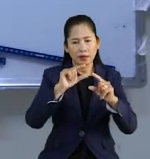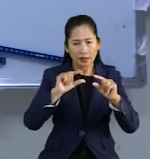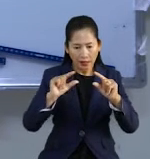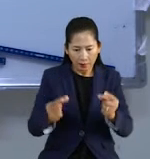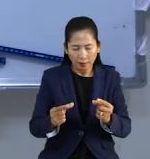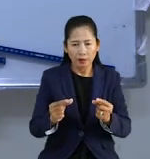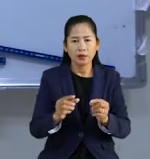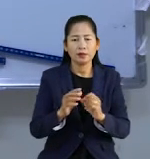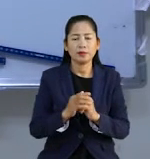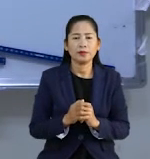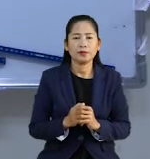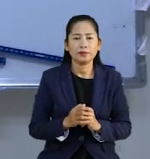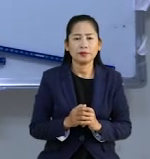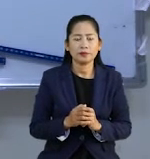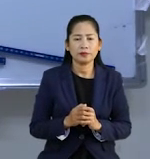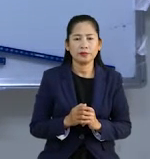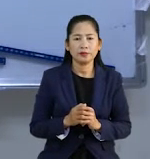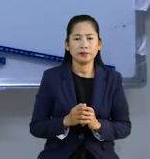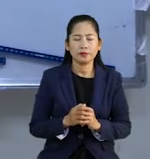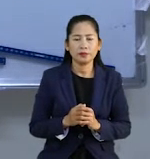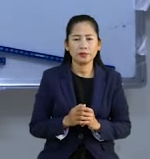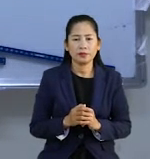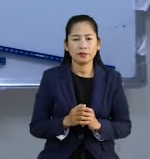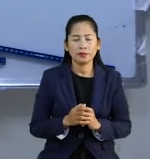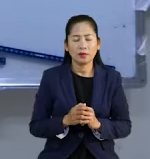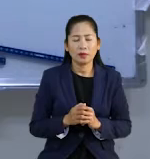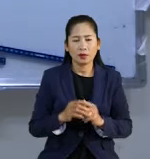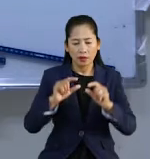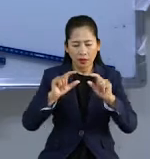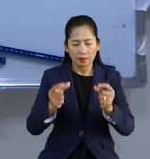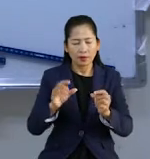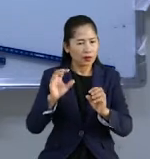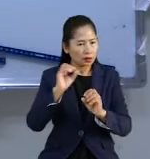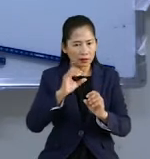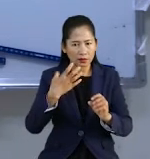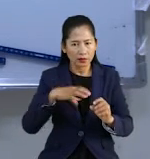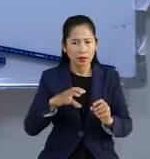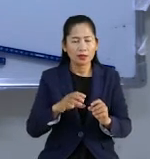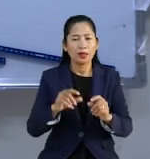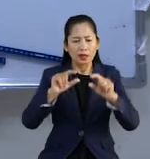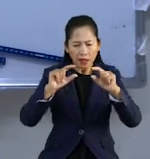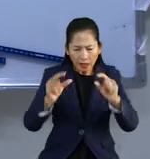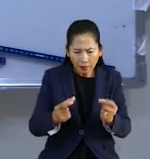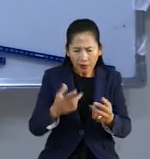ម្មកម្មបត់ណាកូនណាតែមិនត្រូវការកម្មបត់ទេកម្ម